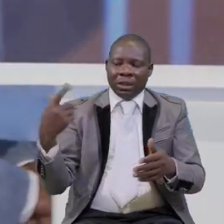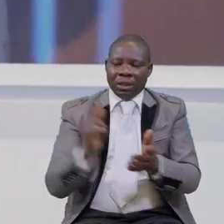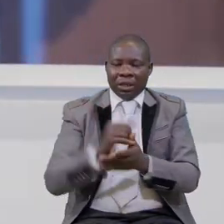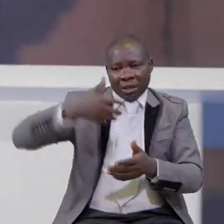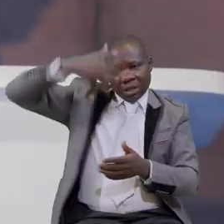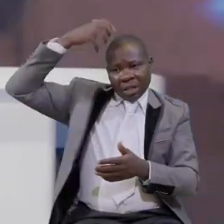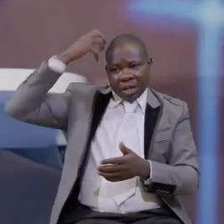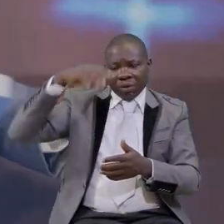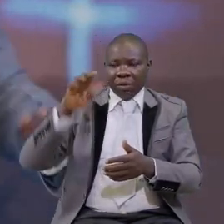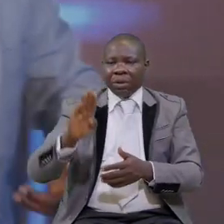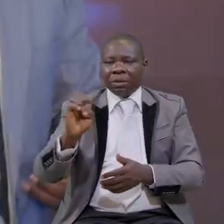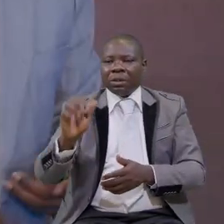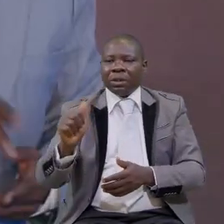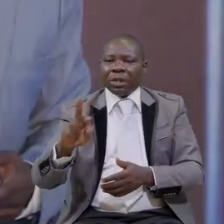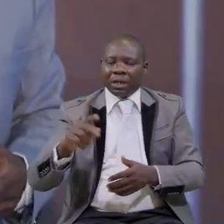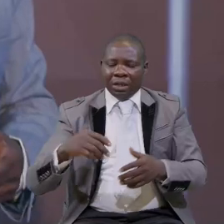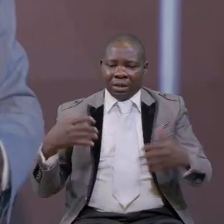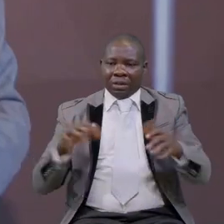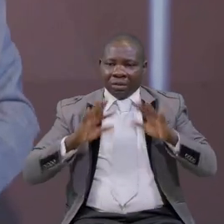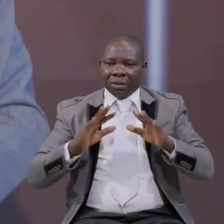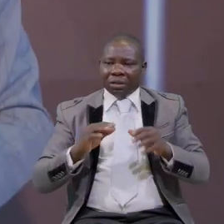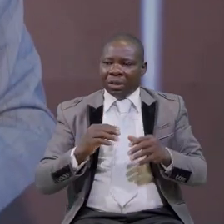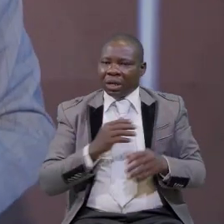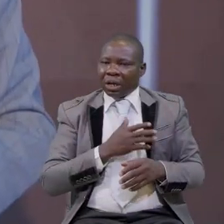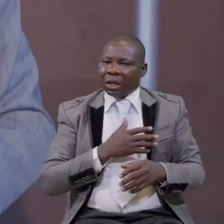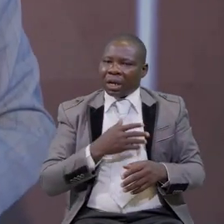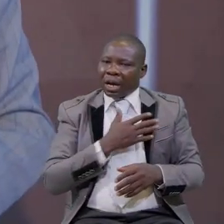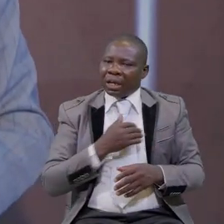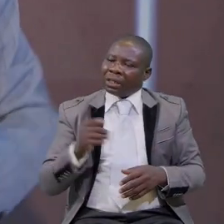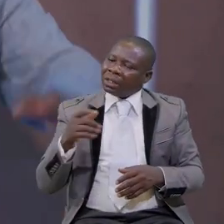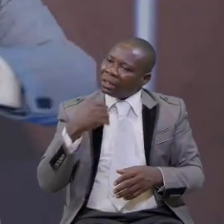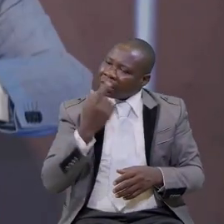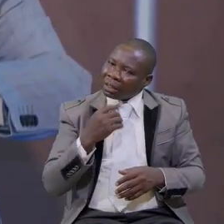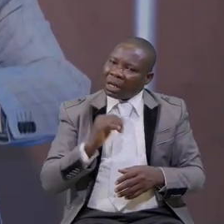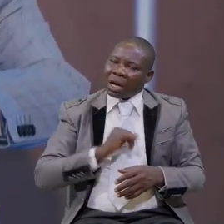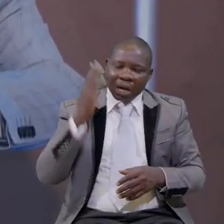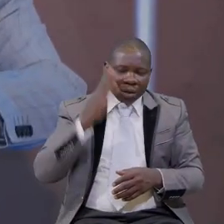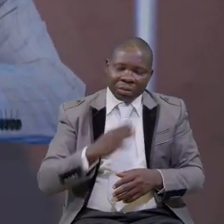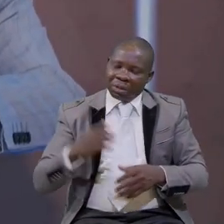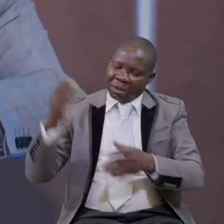qui menace la nation d'Israël. Il a dit, je vais le faire tomber.